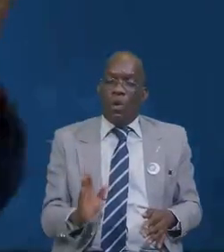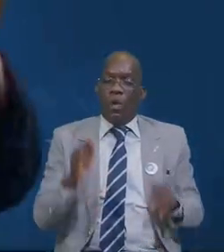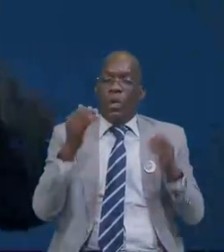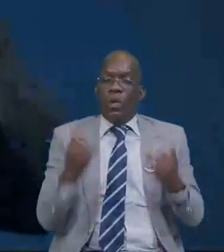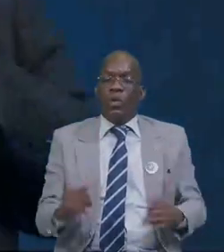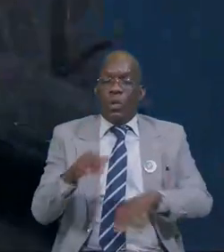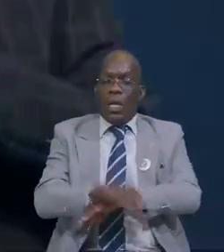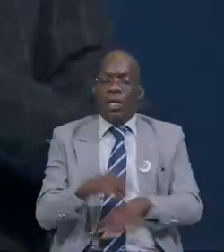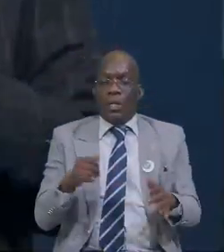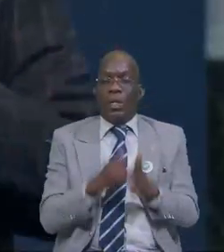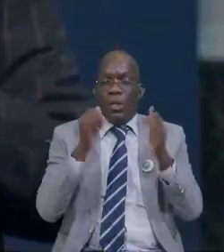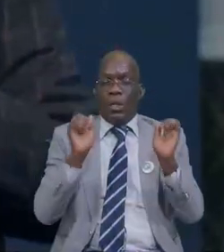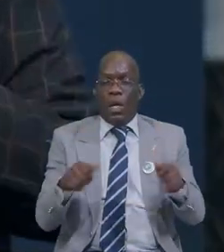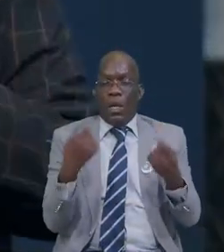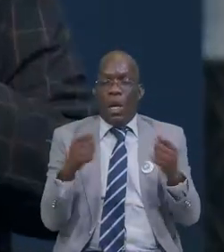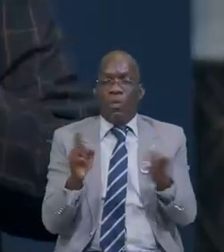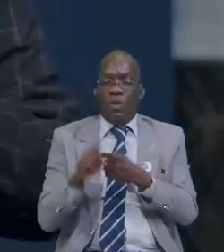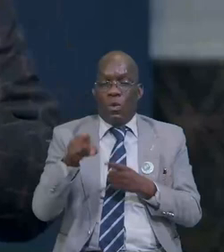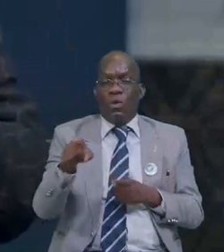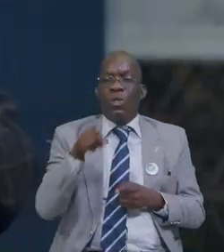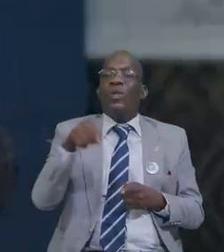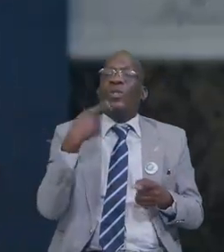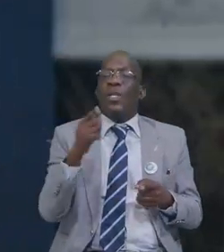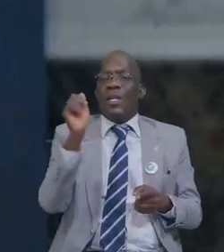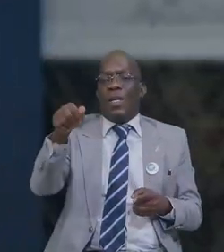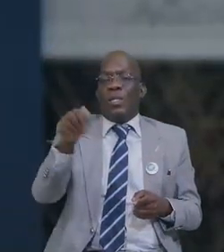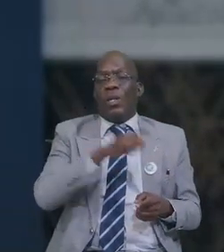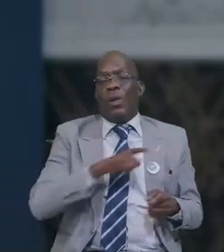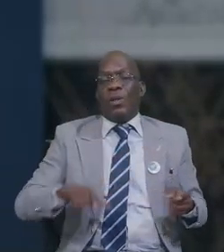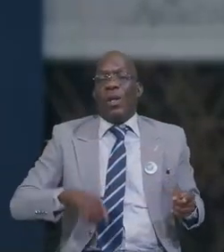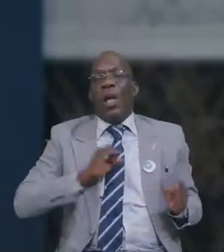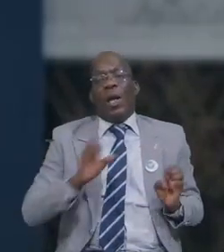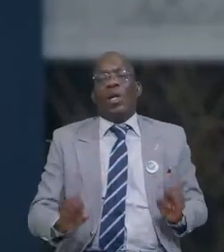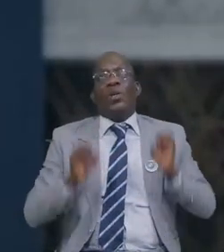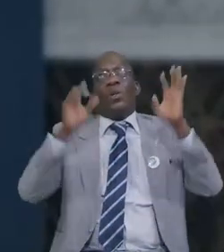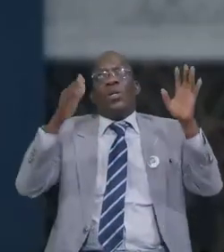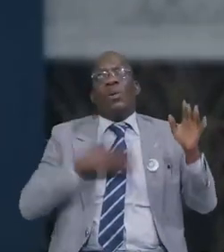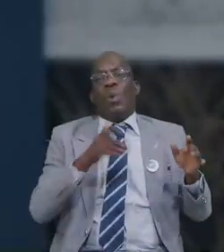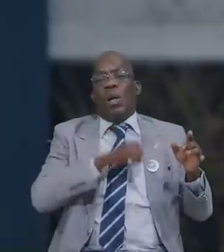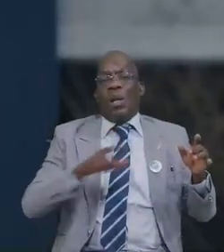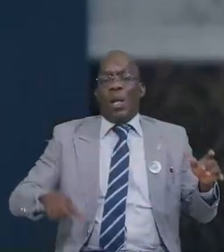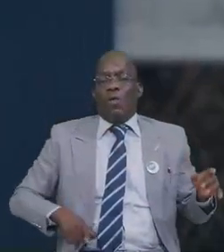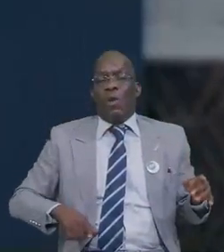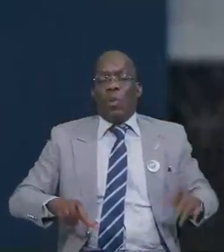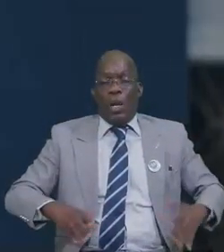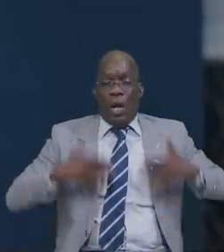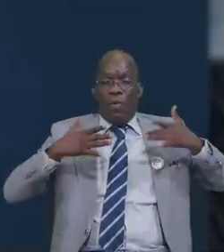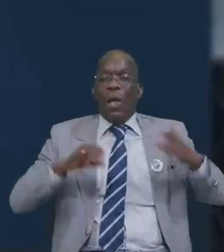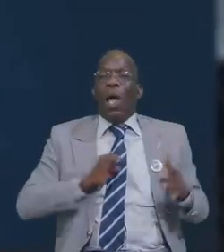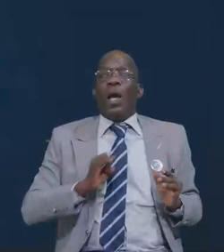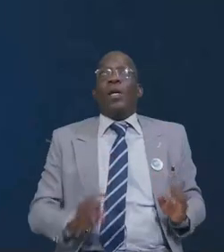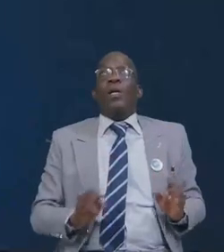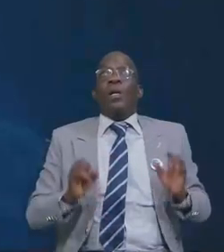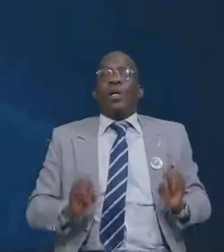soir, ça peut t'arriver. Tu dis oui Seigneur, je te confie ma vie, je te confie